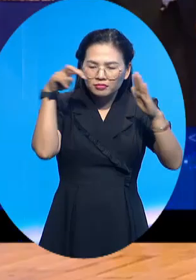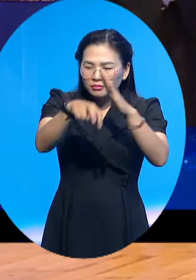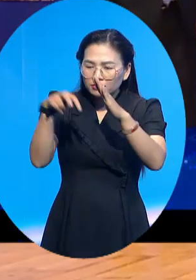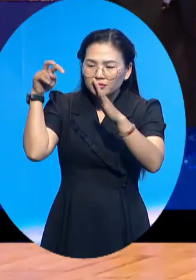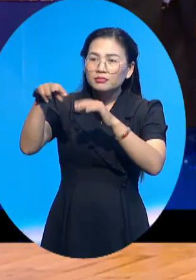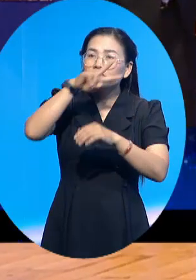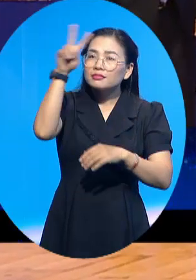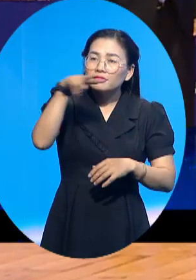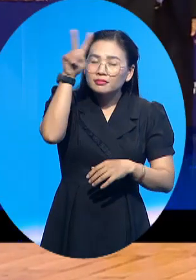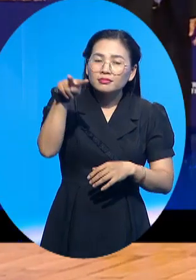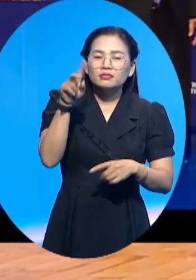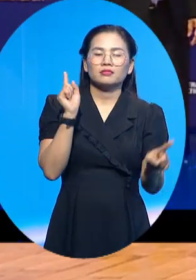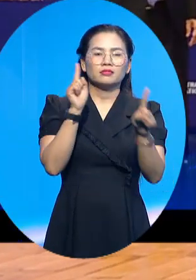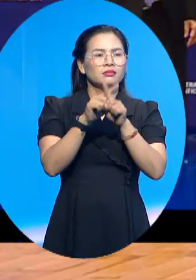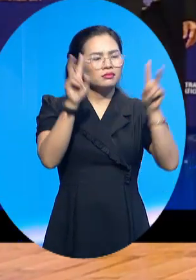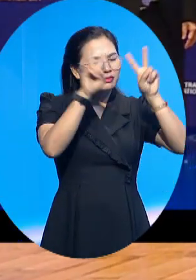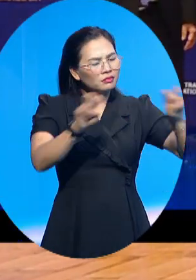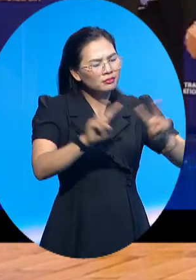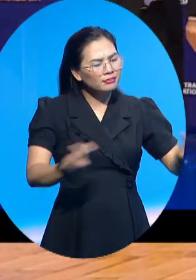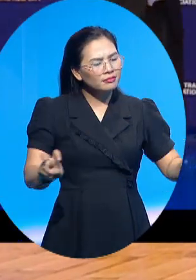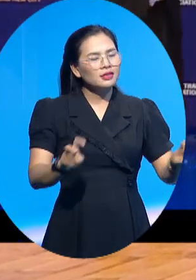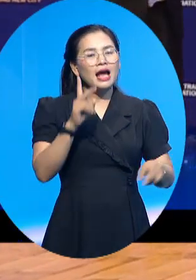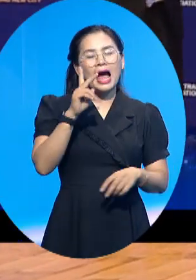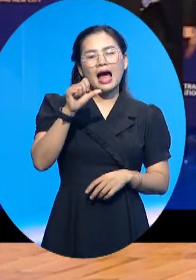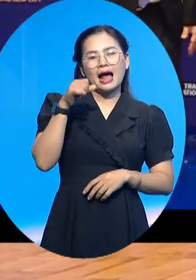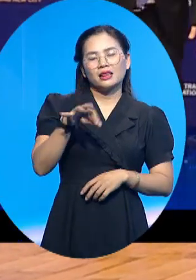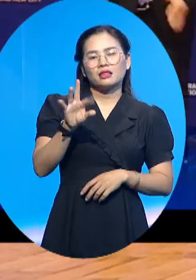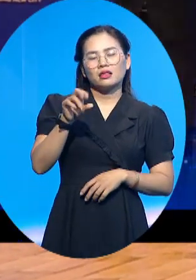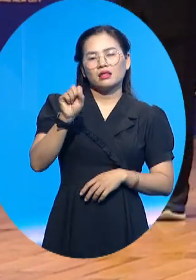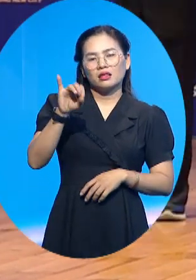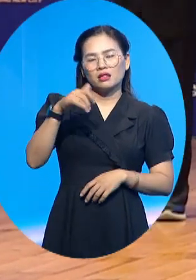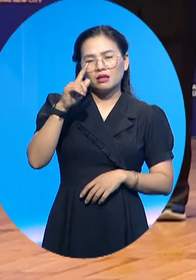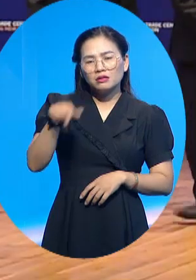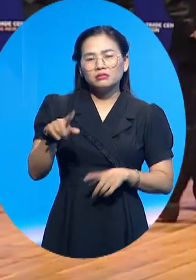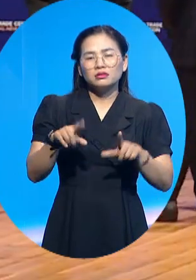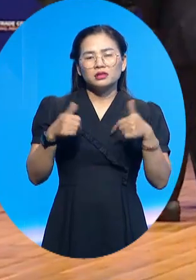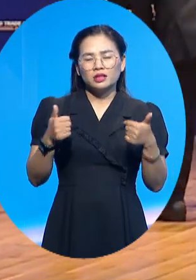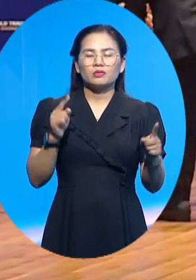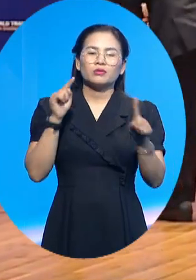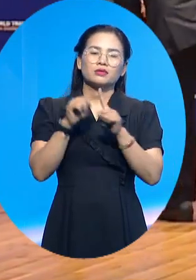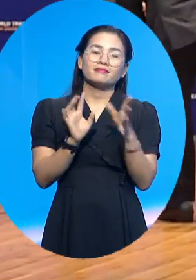nhà đầu tư với mục đích tìm hiểu về hạ tầng, tiện ích công nghiệp, mở ra cơ hội gặp gỡ và kết